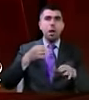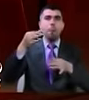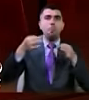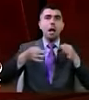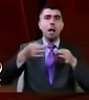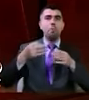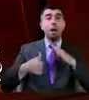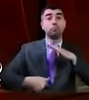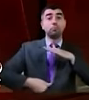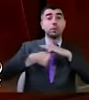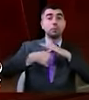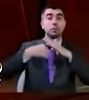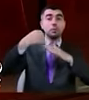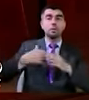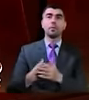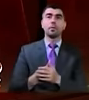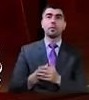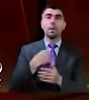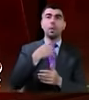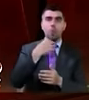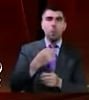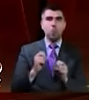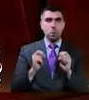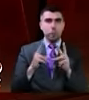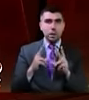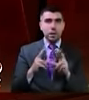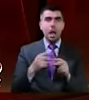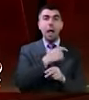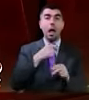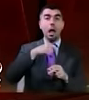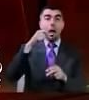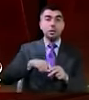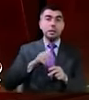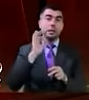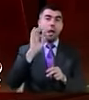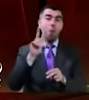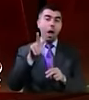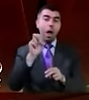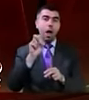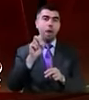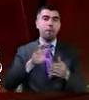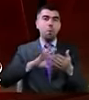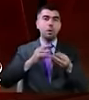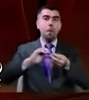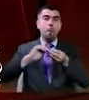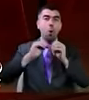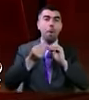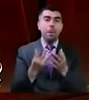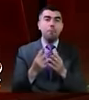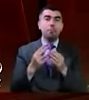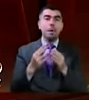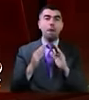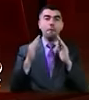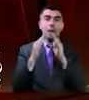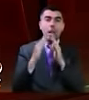شيء طبيعي أنه الغرف خاص يكون فيها قضاة متخصصين متفقين، خاص هذه القضاة المتخصصين يعني في المسار المهني